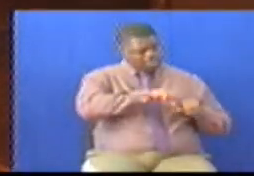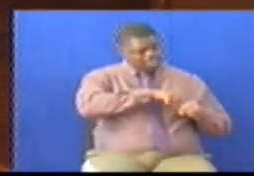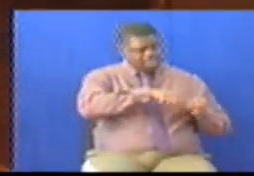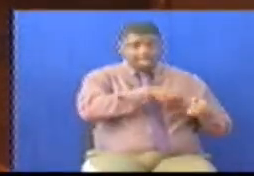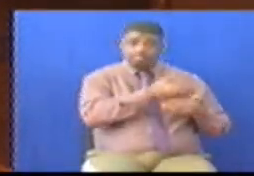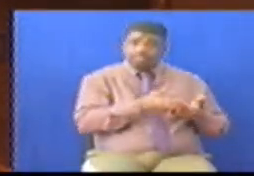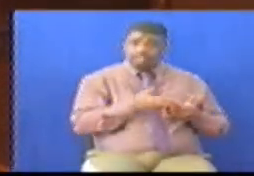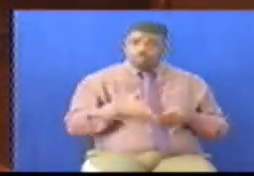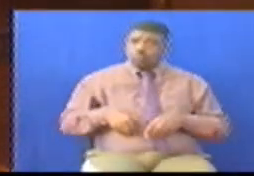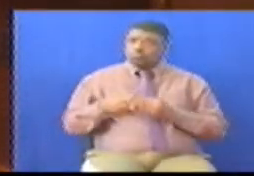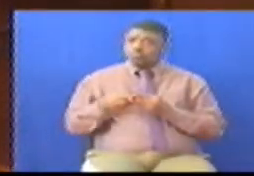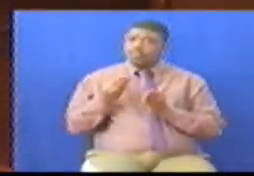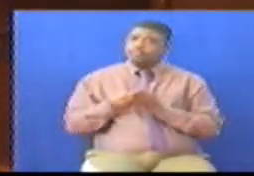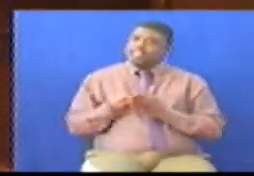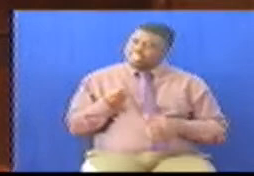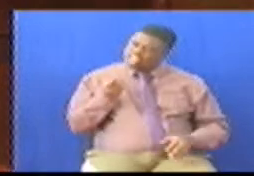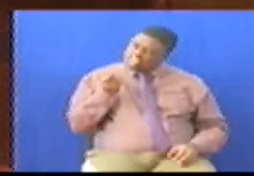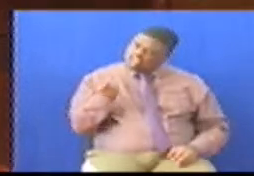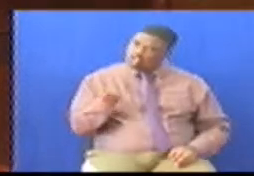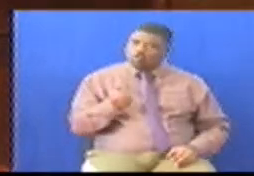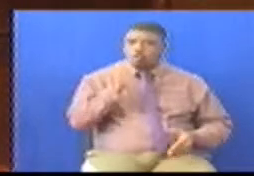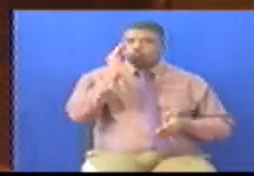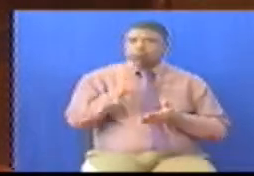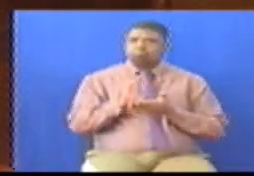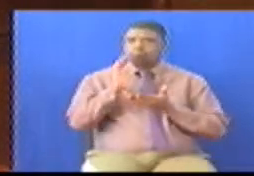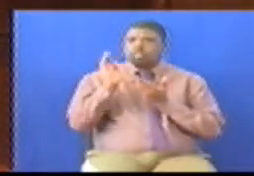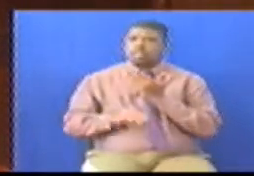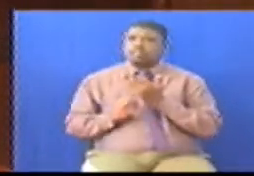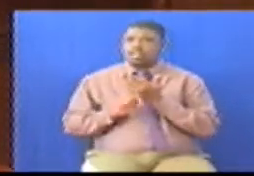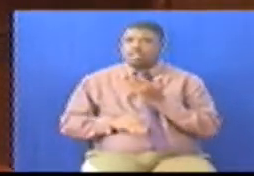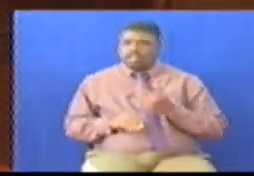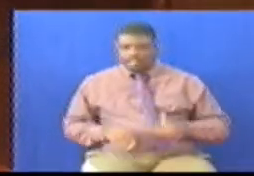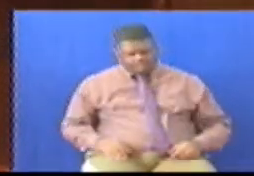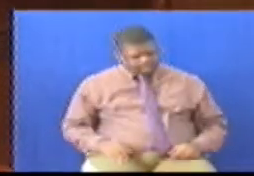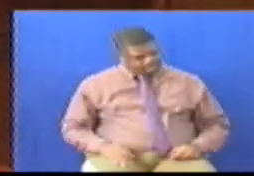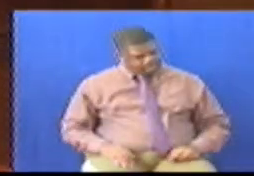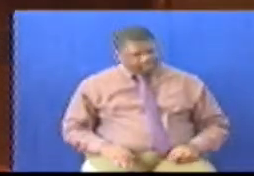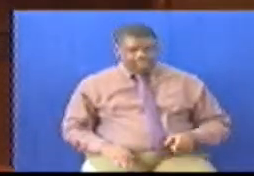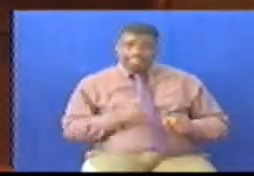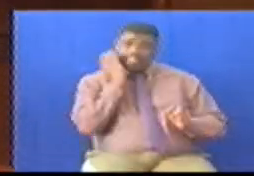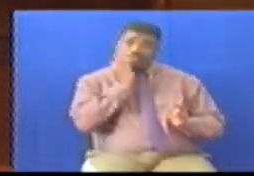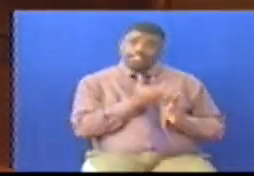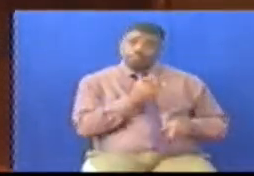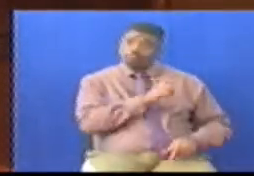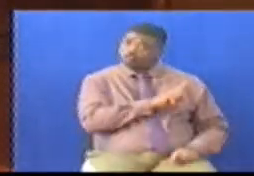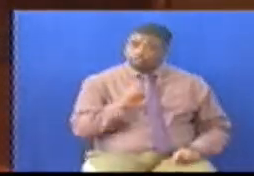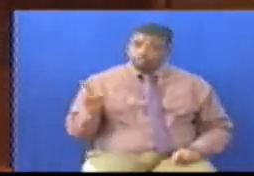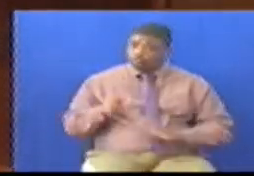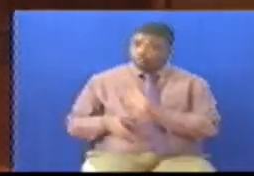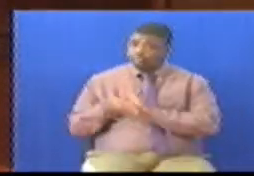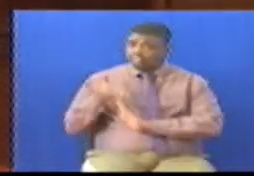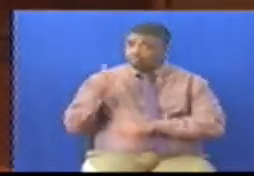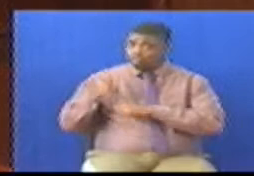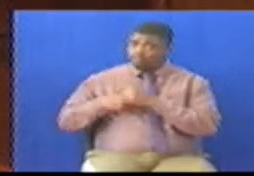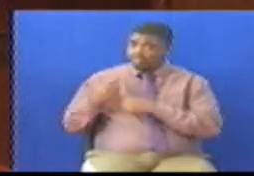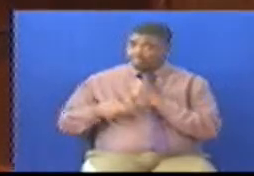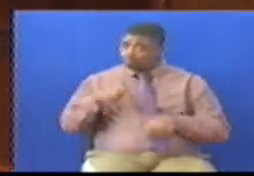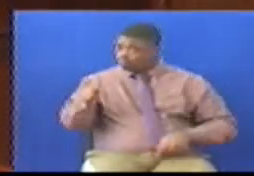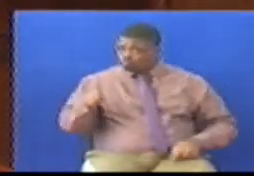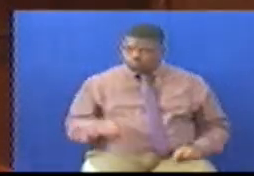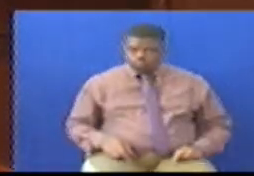ndogo, lakini angalau kupunguza hasara. Sasa hili sio lengo la uanzishwaji wa mradi huu. Mradi